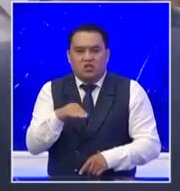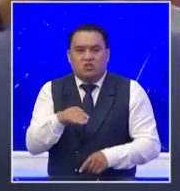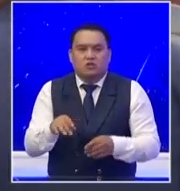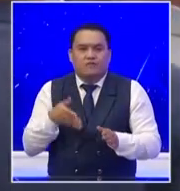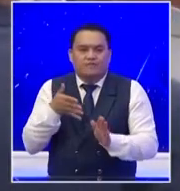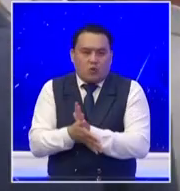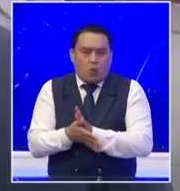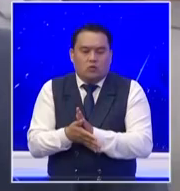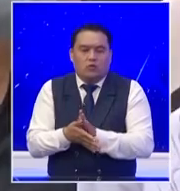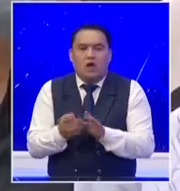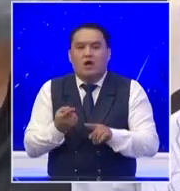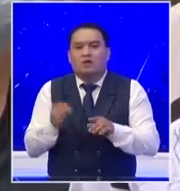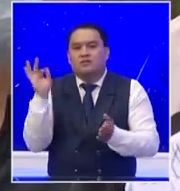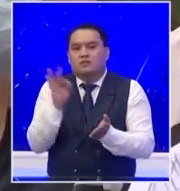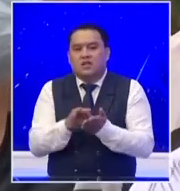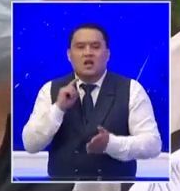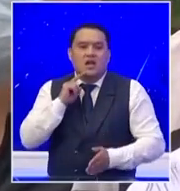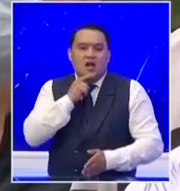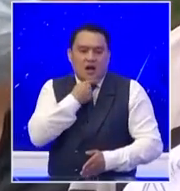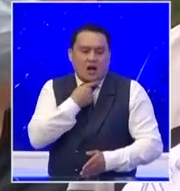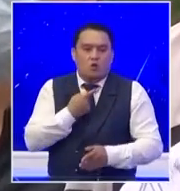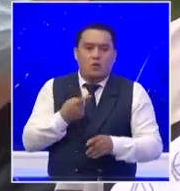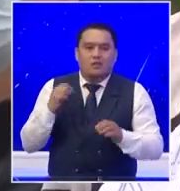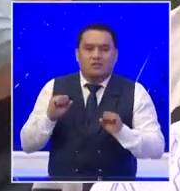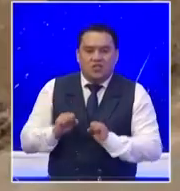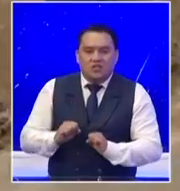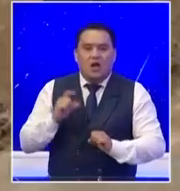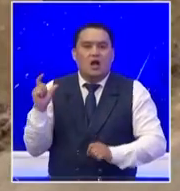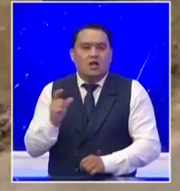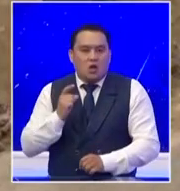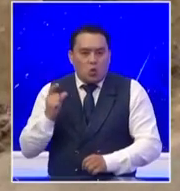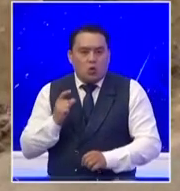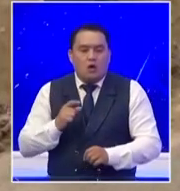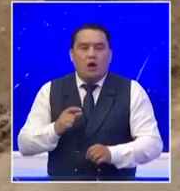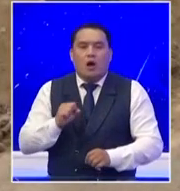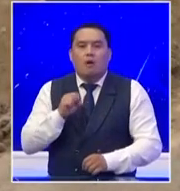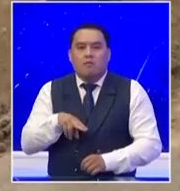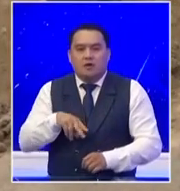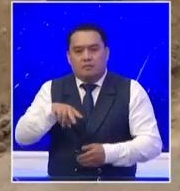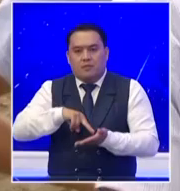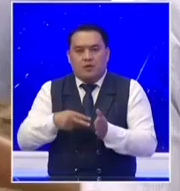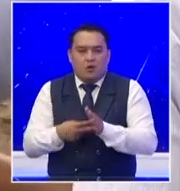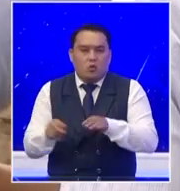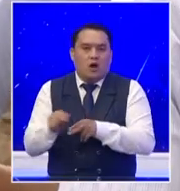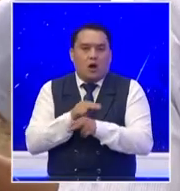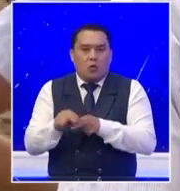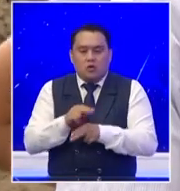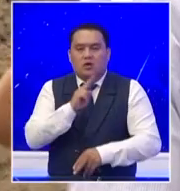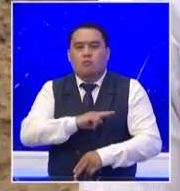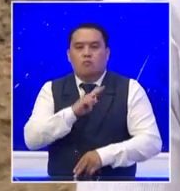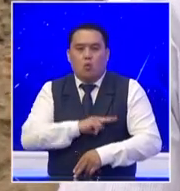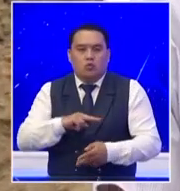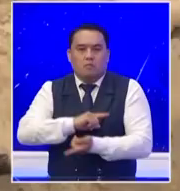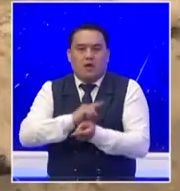это приличная сумма. В целях экономии и защиты экологии руководством области в апреле этого года начаты реконструкционные работы